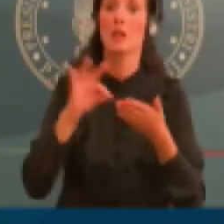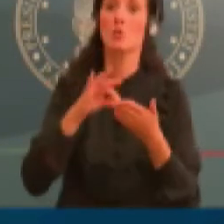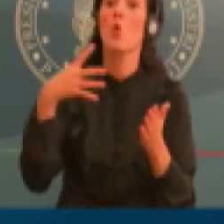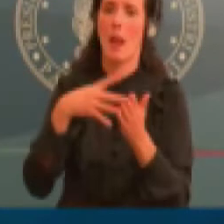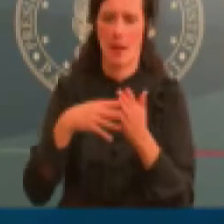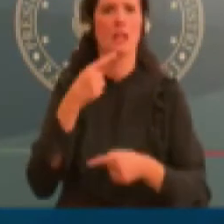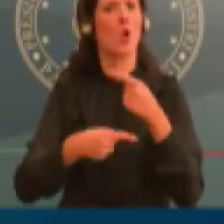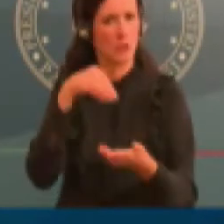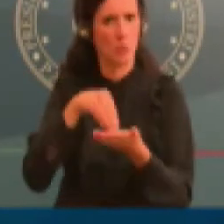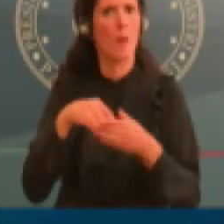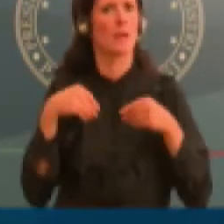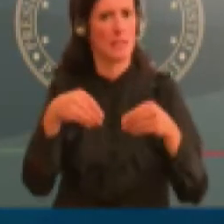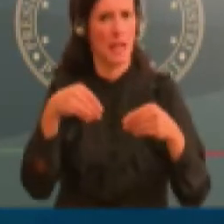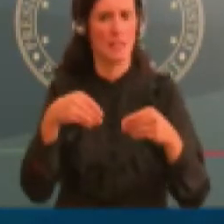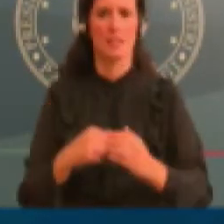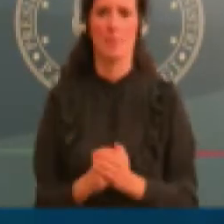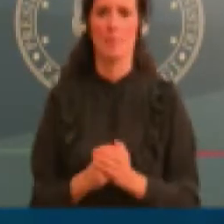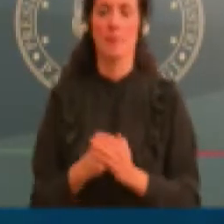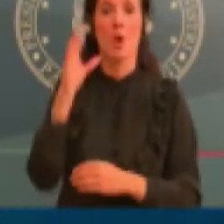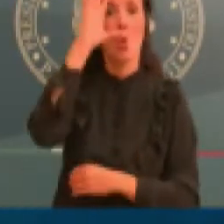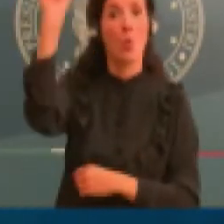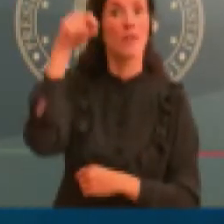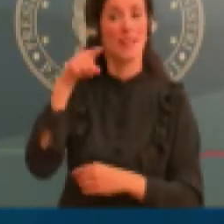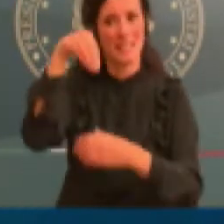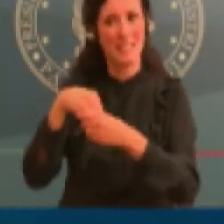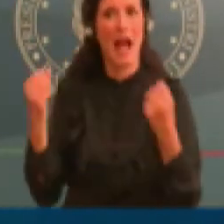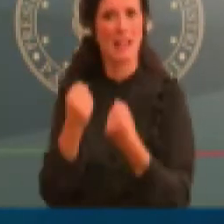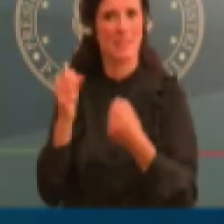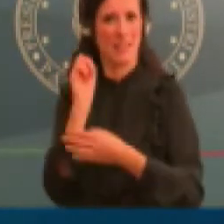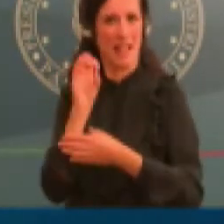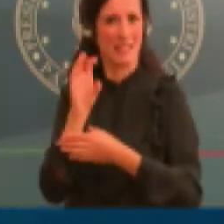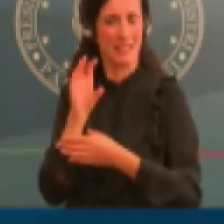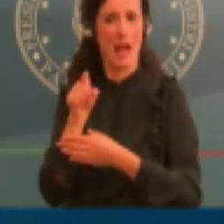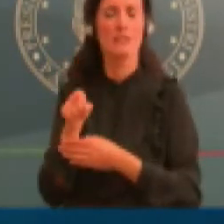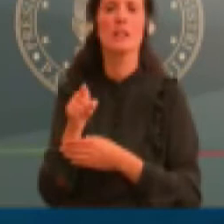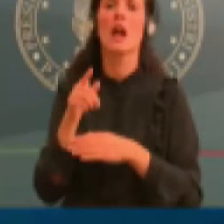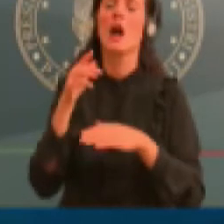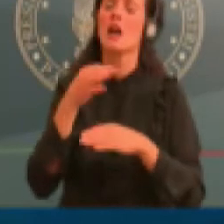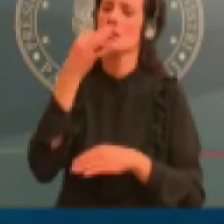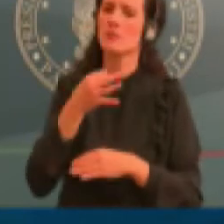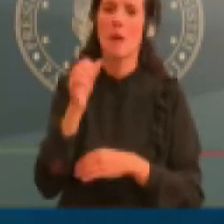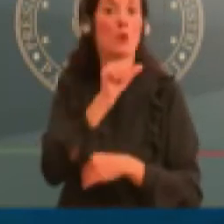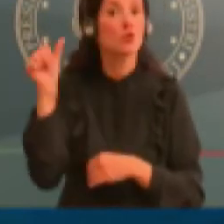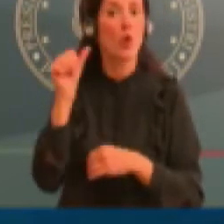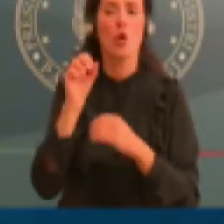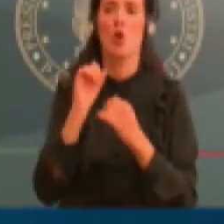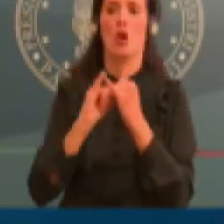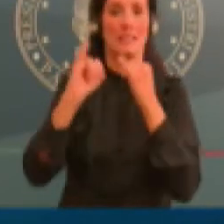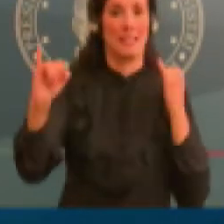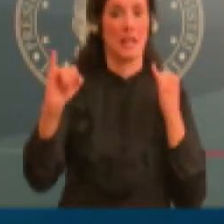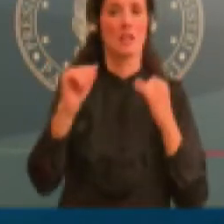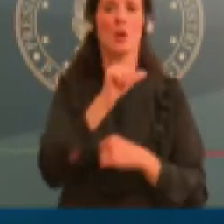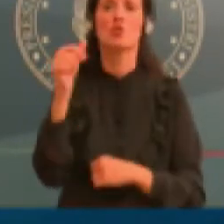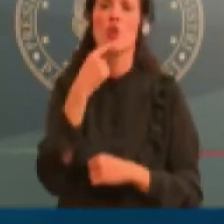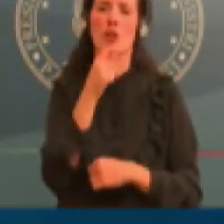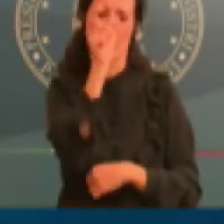necessariamente a distanza, salvo che per le matricole e per l'utilizzo di laboratori. Sono sospese tutte le prove